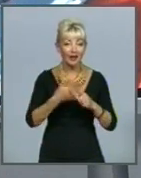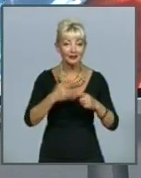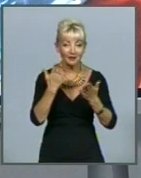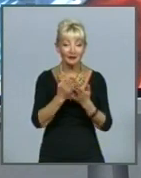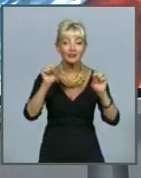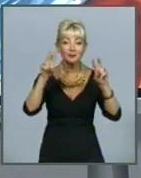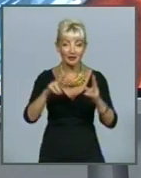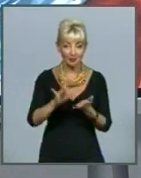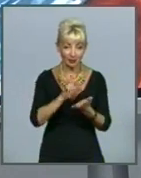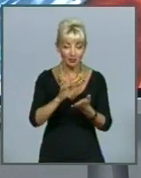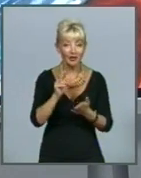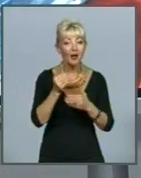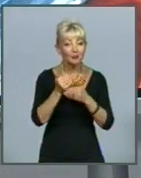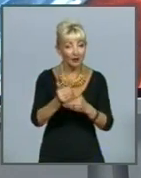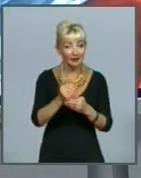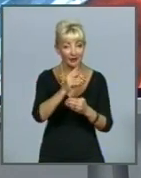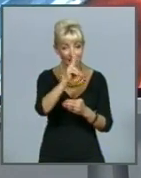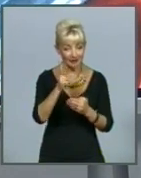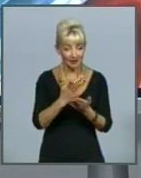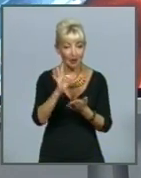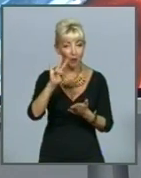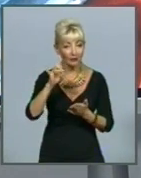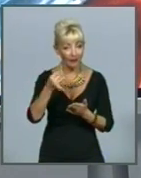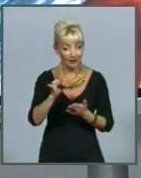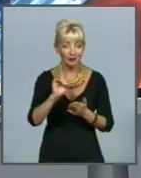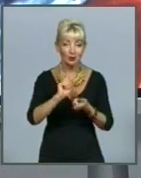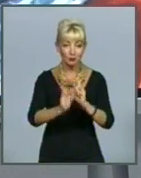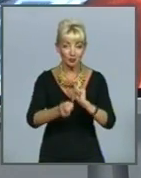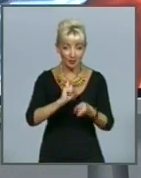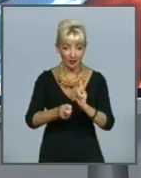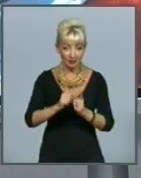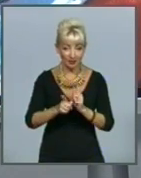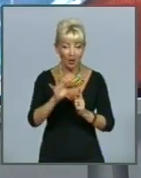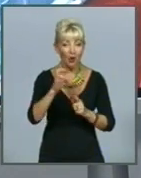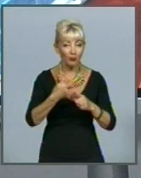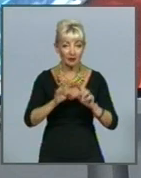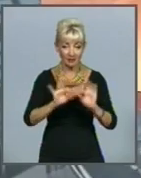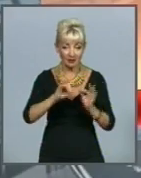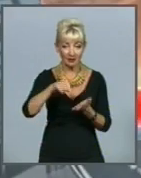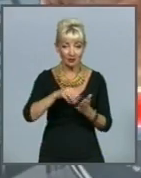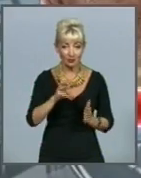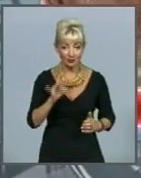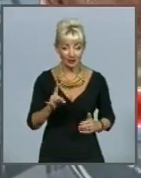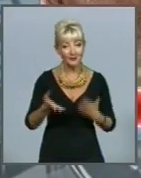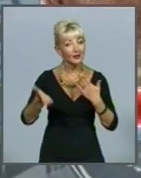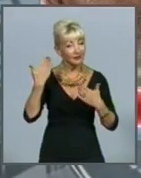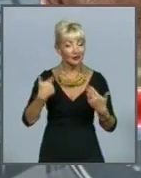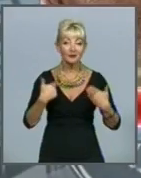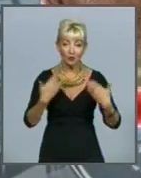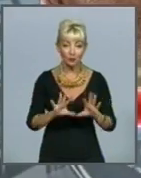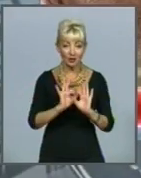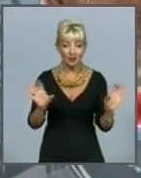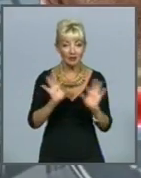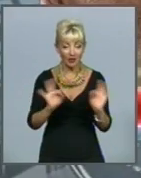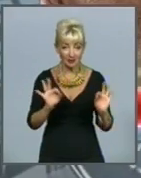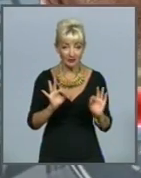допомогою яких онлайн спілкуватися допомагає сурдоперекладач. Про це повідомив міський голова. Недавно я уже рассказывал о